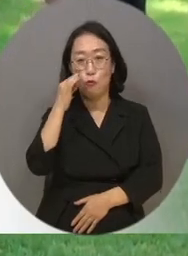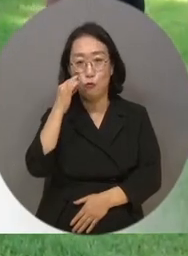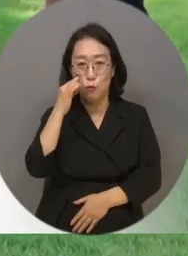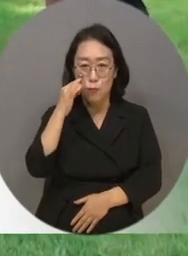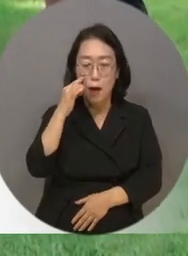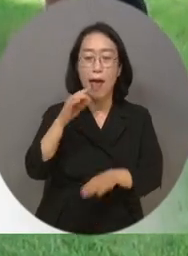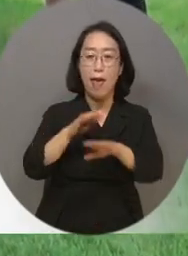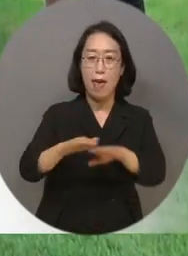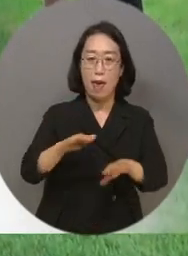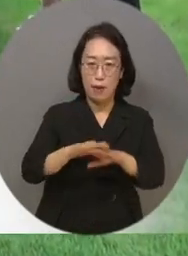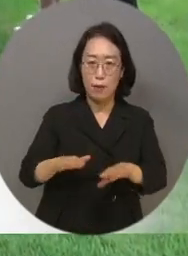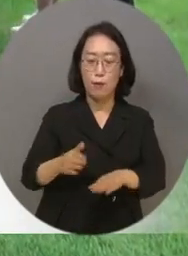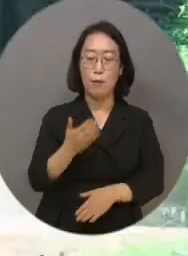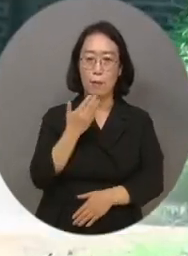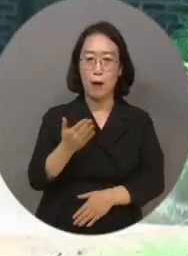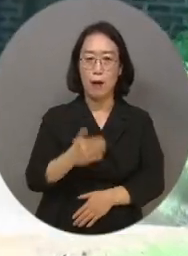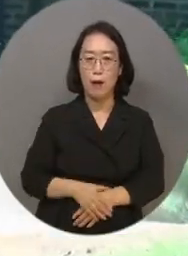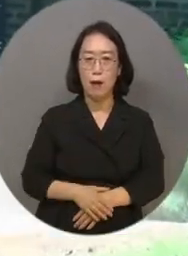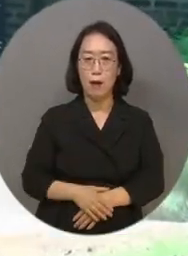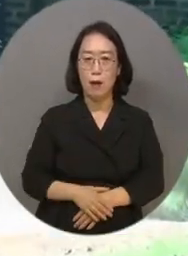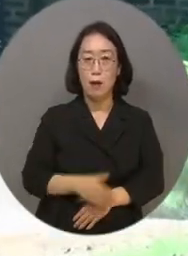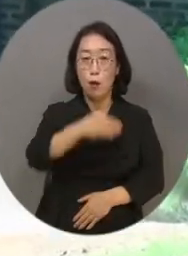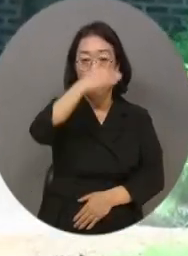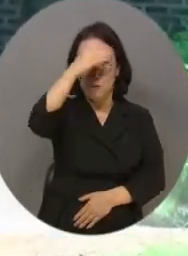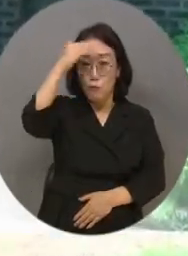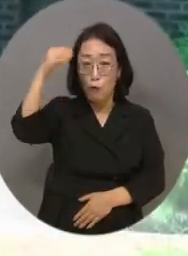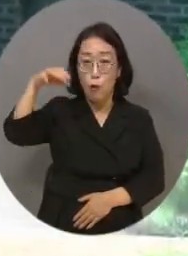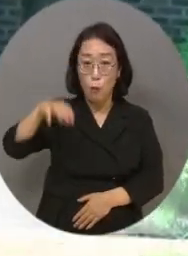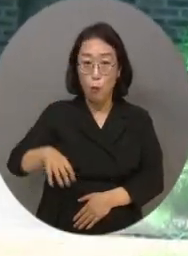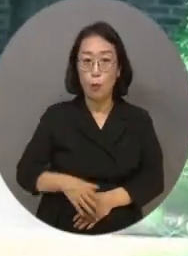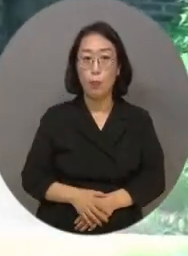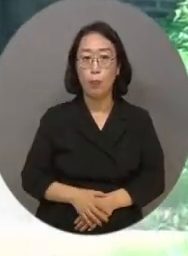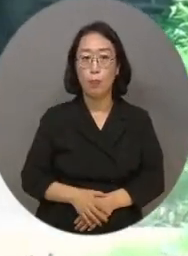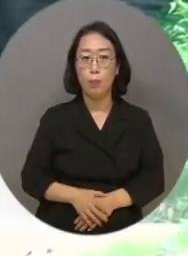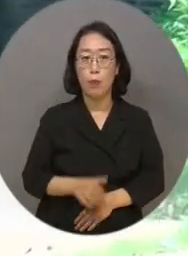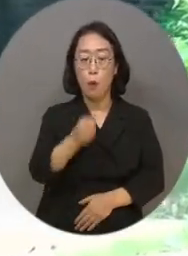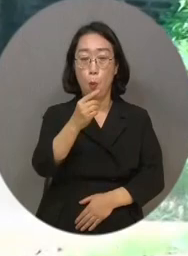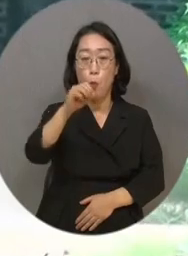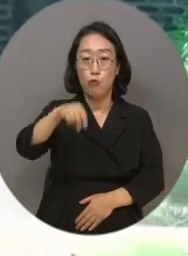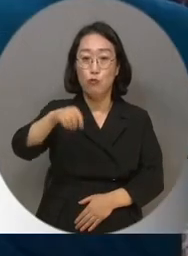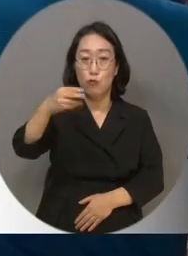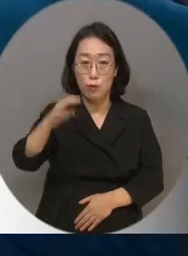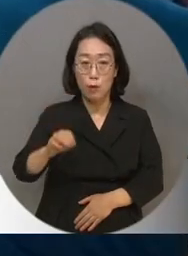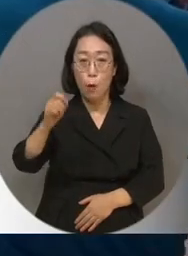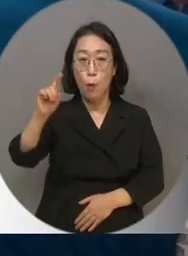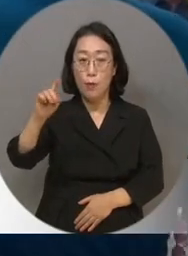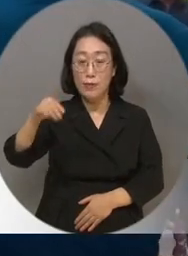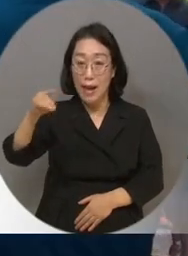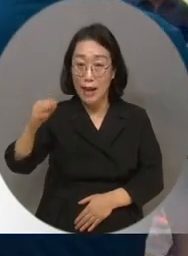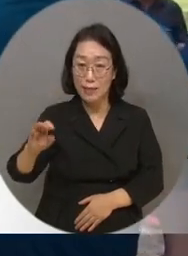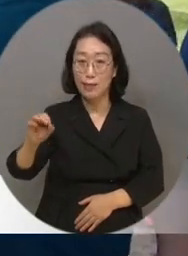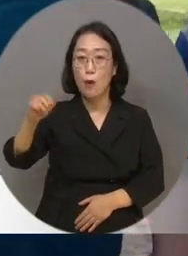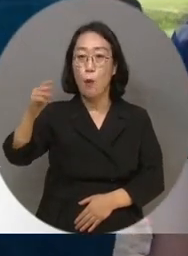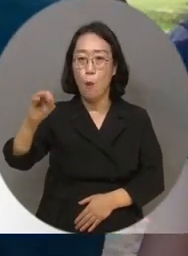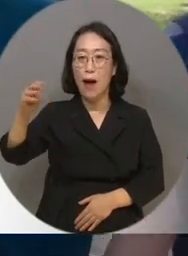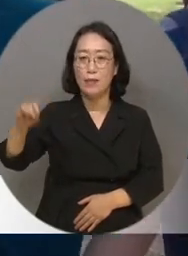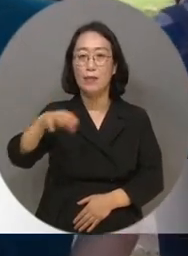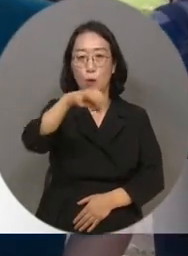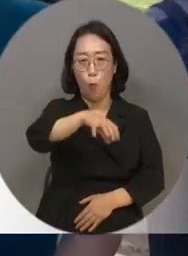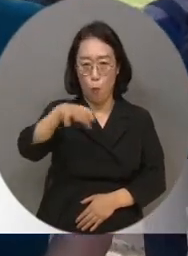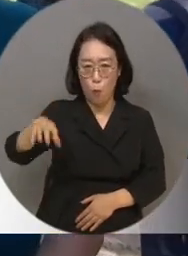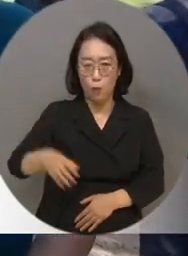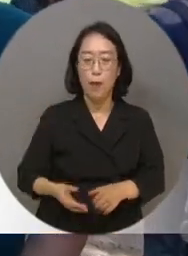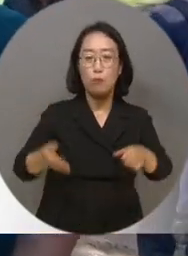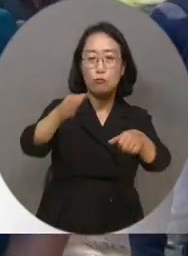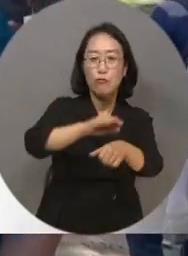해결해 주었습니다. 이번 탐방 유적지는 홍유릉, 산릉, 광릉입니다. 경륜이는